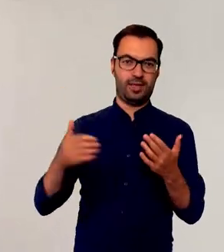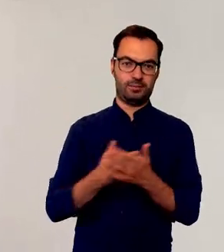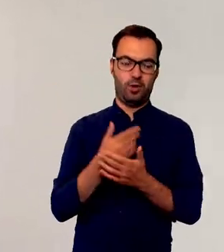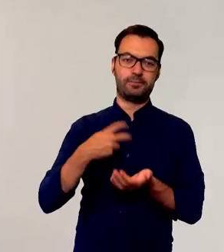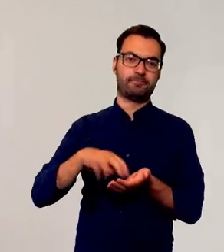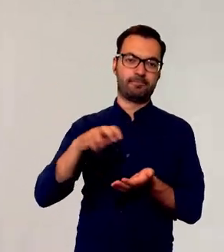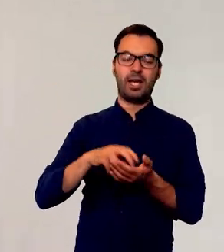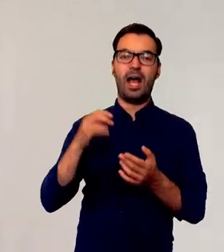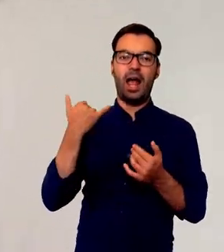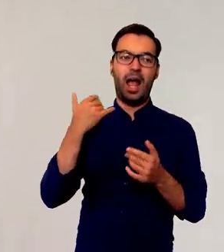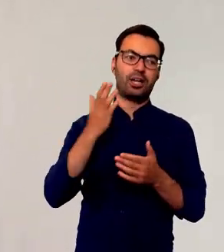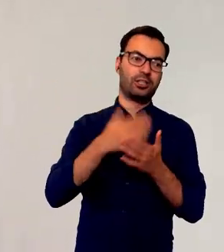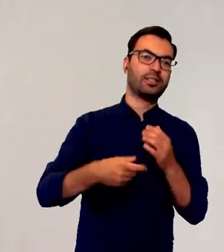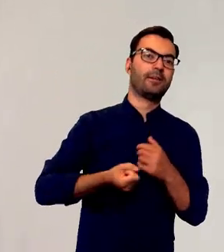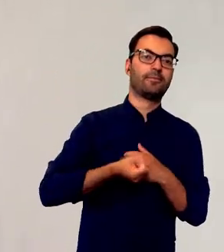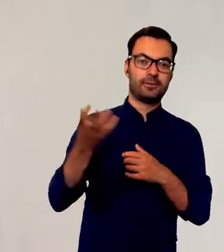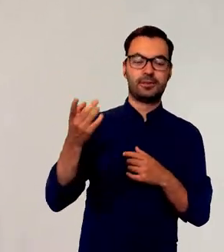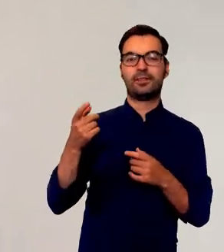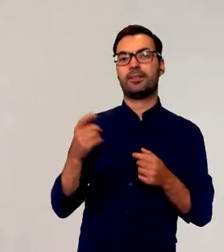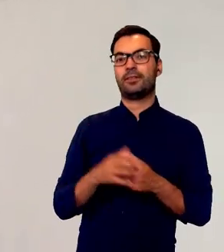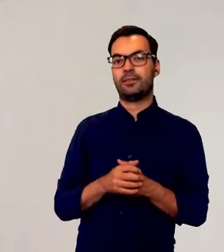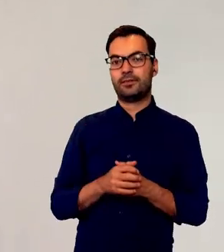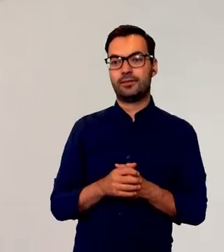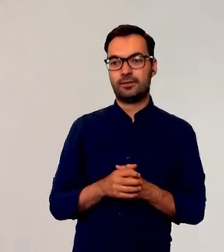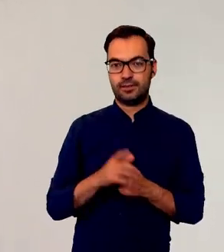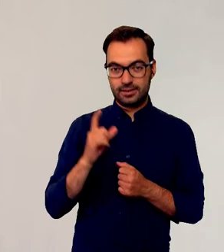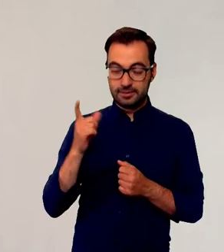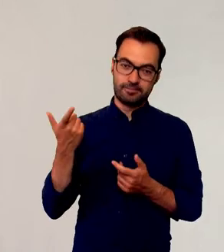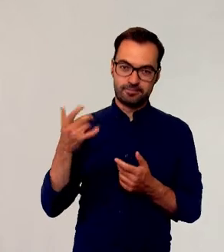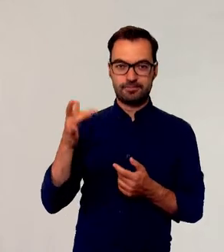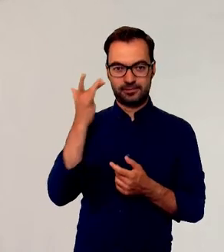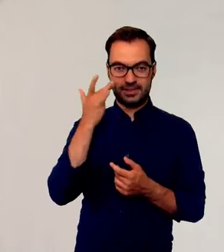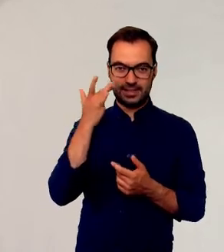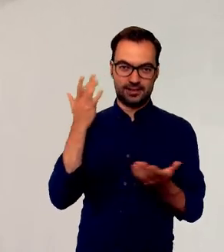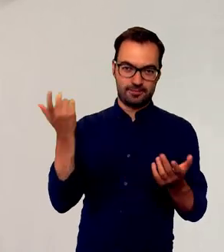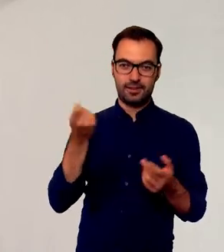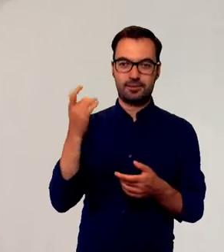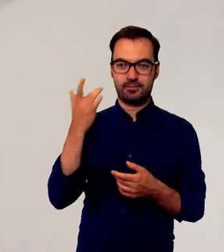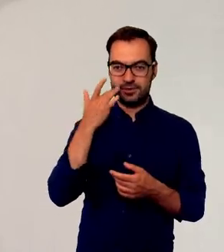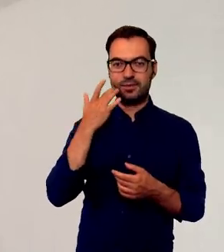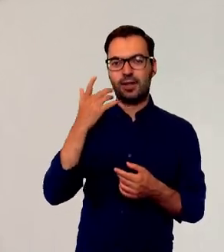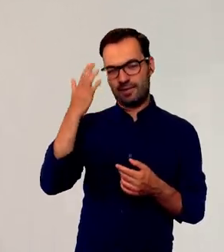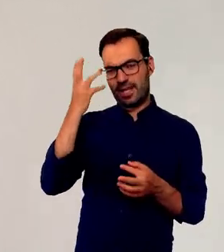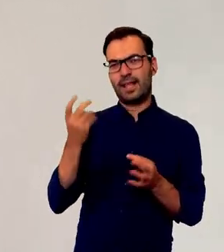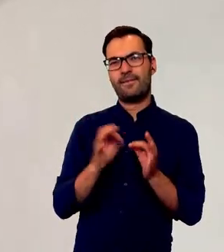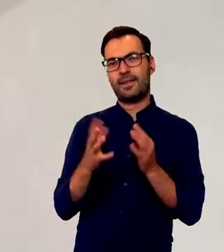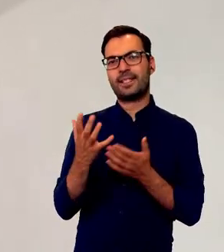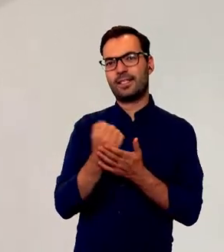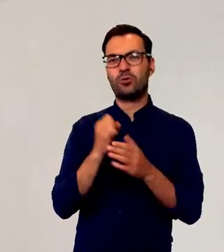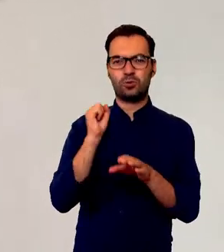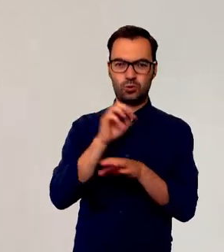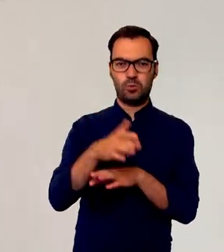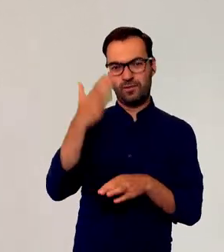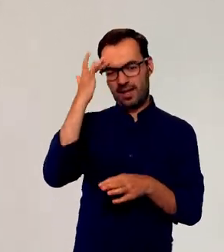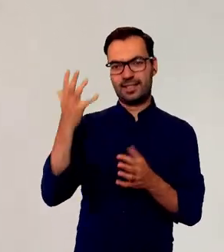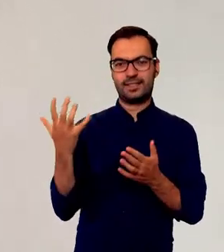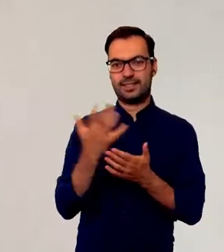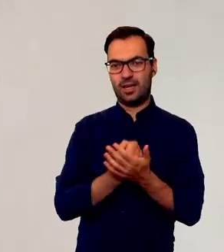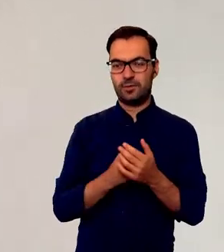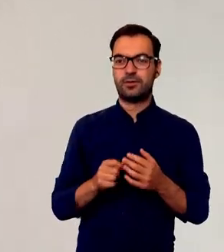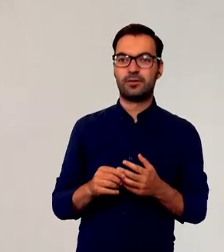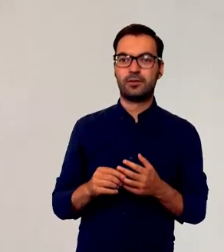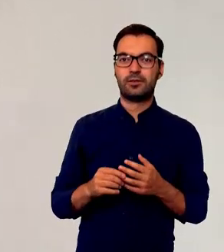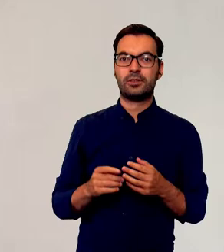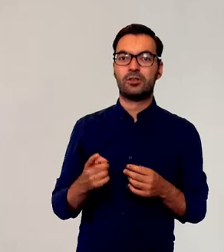a inne jadą na pokazy i przepraszam za kolokwializm i dać dupy. No po prostu. I one wiedzą, ile zarobią. One wiedzą z góry, ile za to zarobią. A